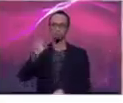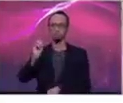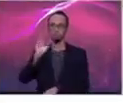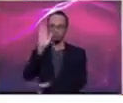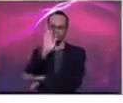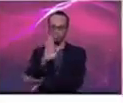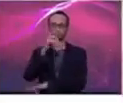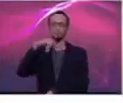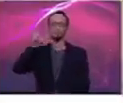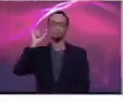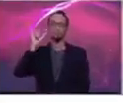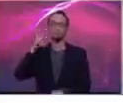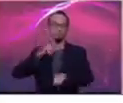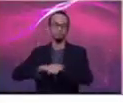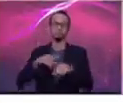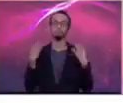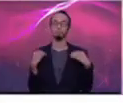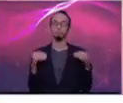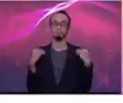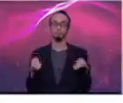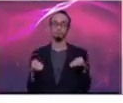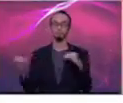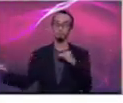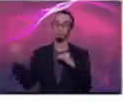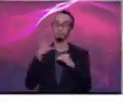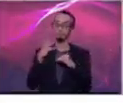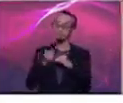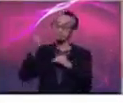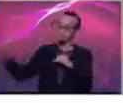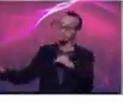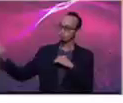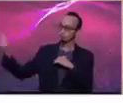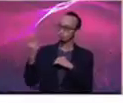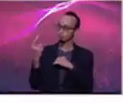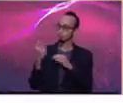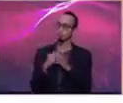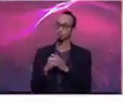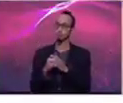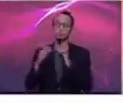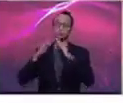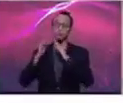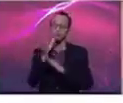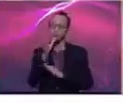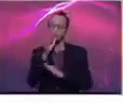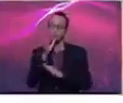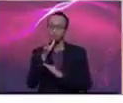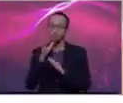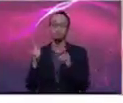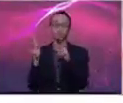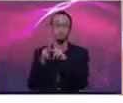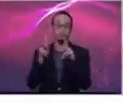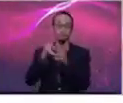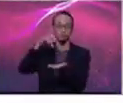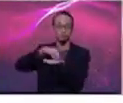semalam Dia sedang Berniaga sebelum dimaklum oleh Jiran yang rumah emaknya dekat Kampung Bukit Besar di Kuala